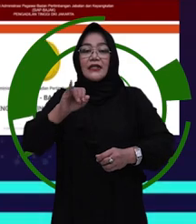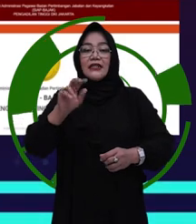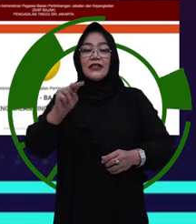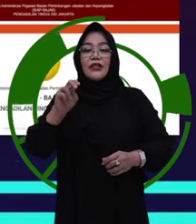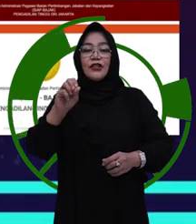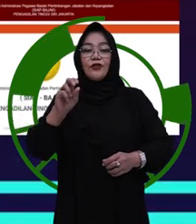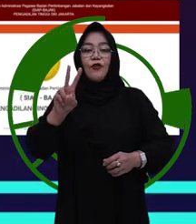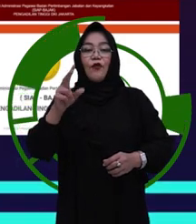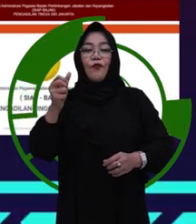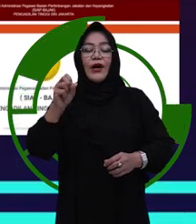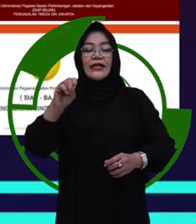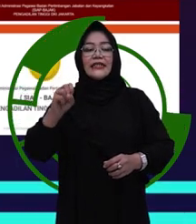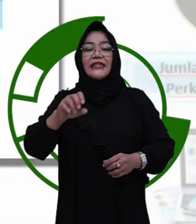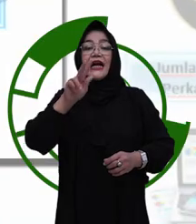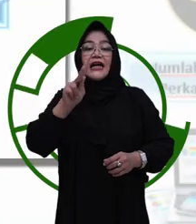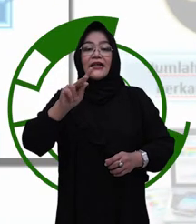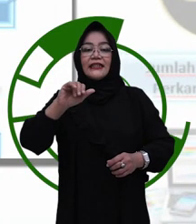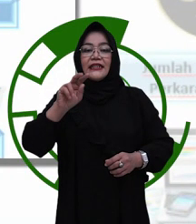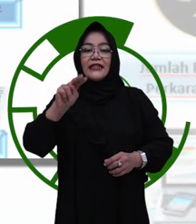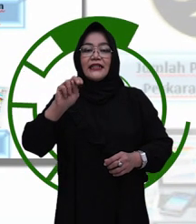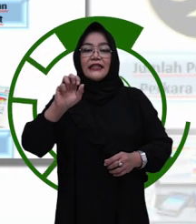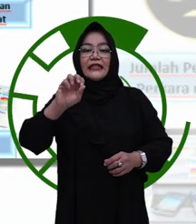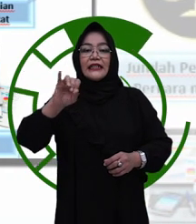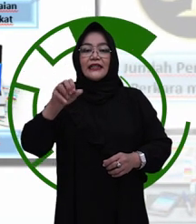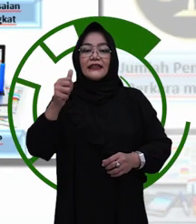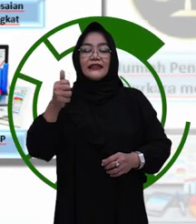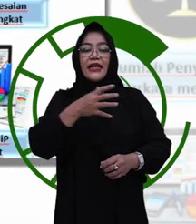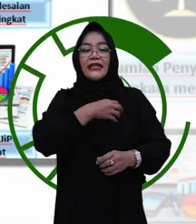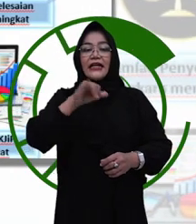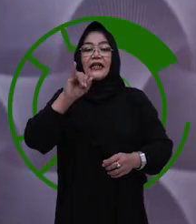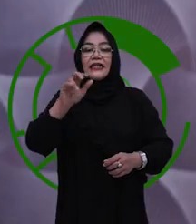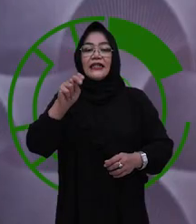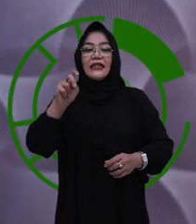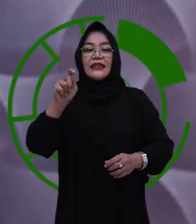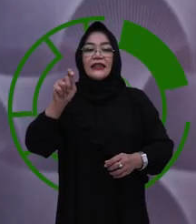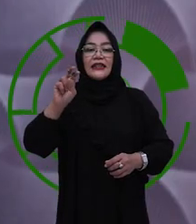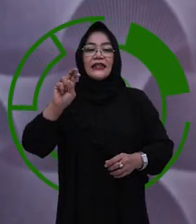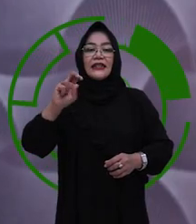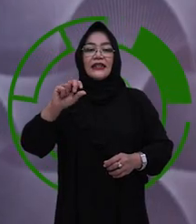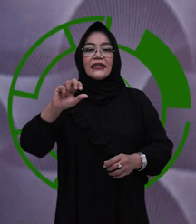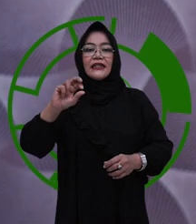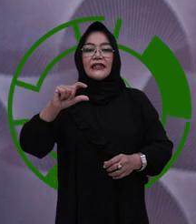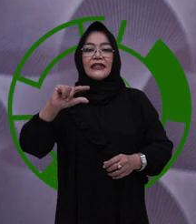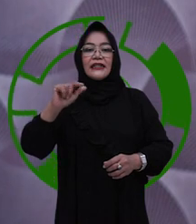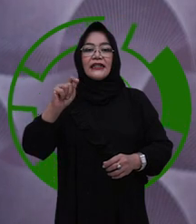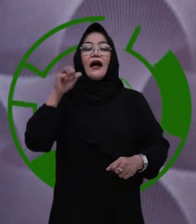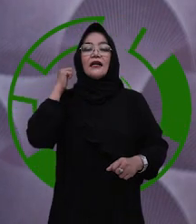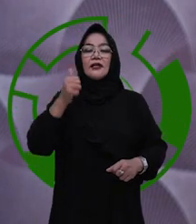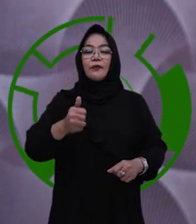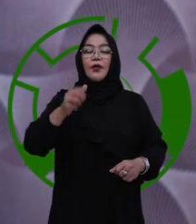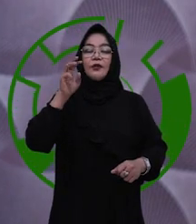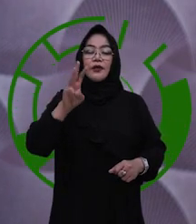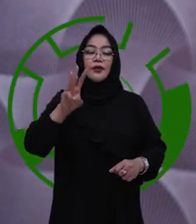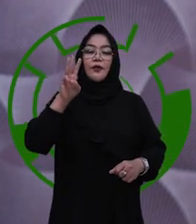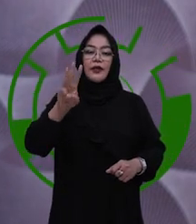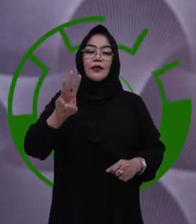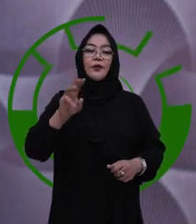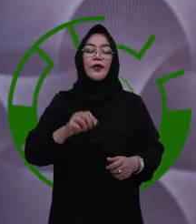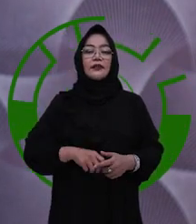sektor pelayanan, kinerja, dan penguatan integritas. Assalamualaikum warahmatullahi